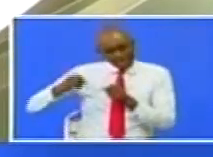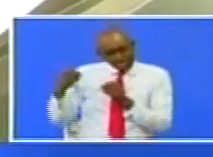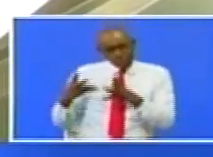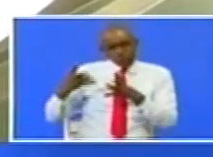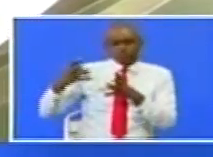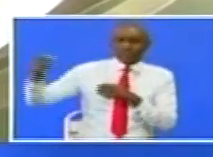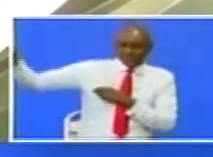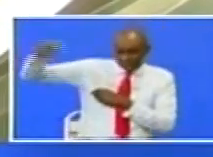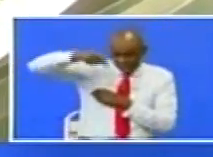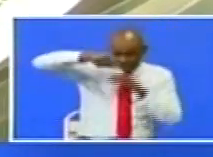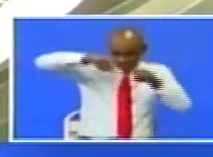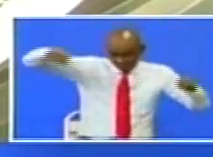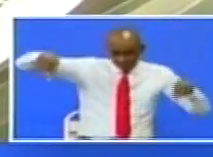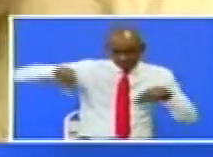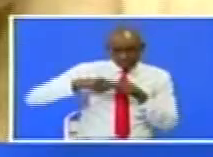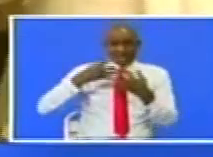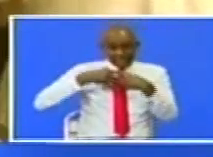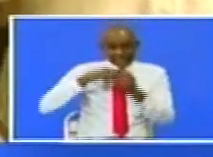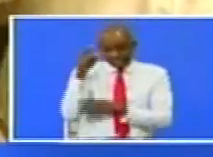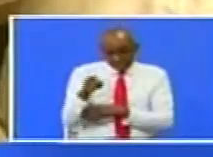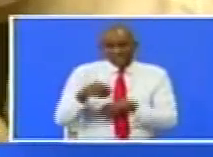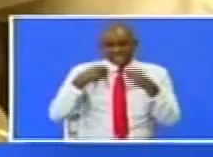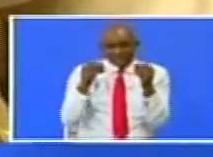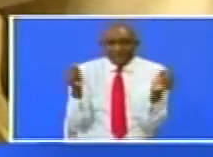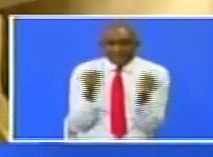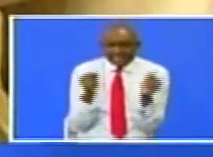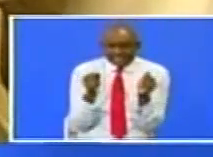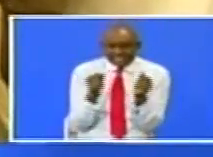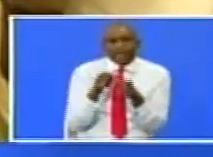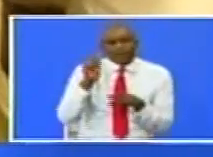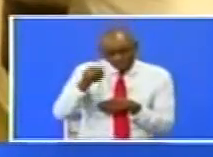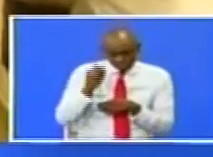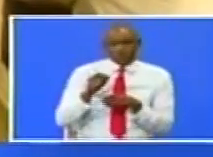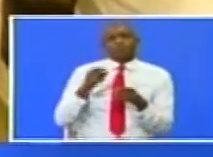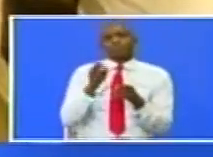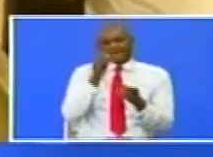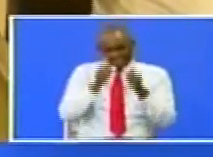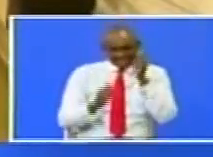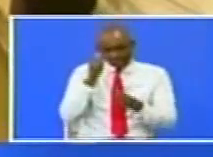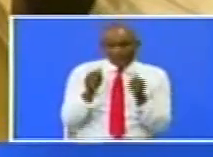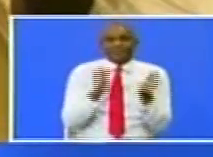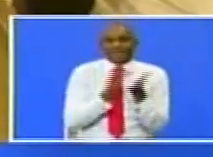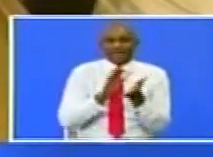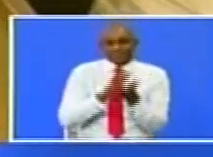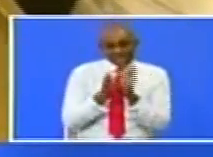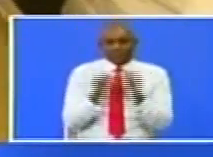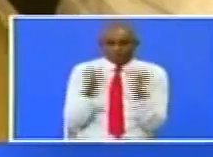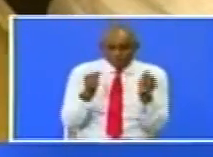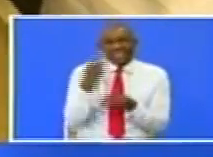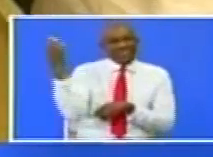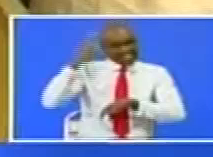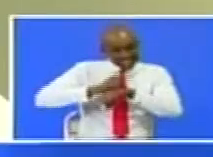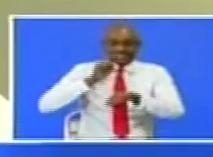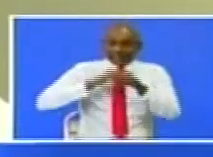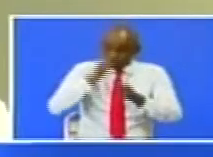a conventional block ice machine, which provides enough ice that is used to cool the milk for up to 3 days after